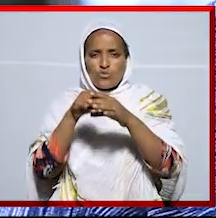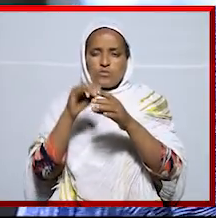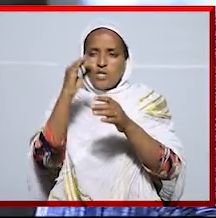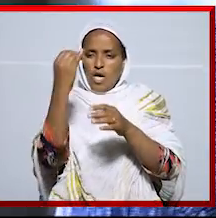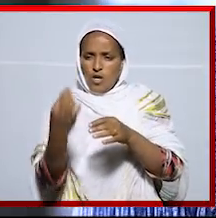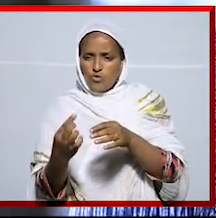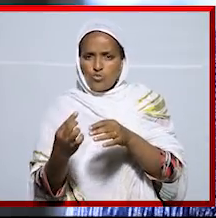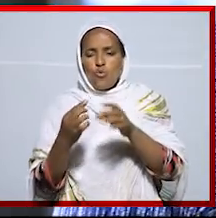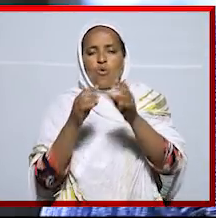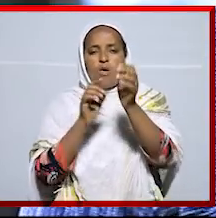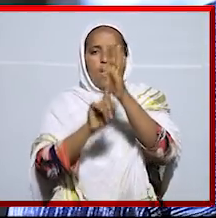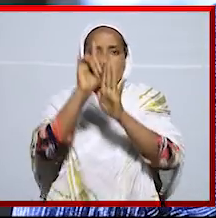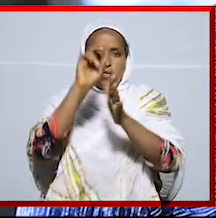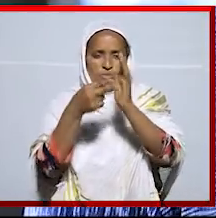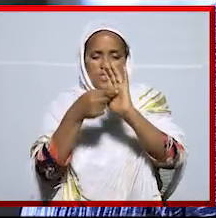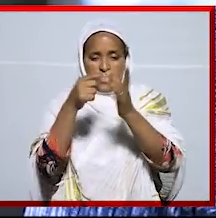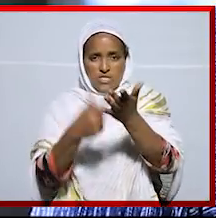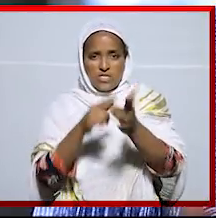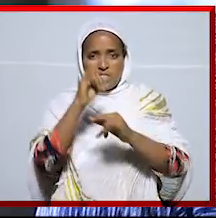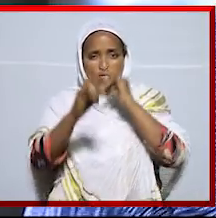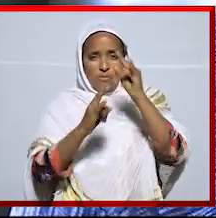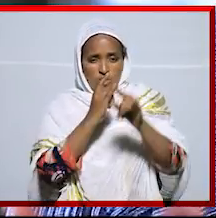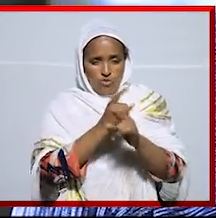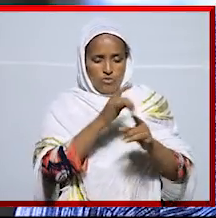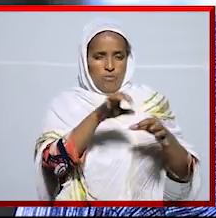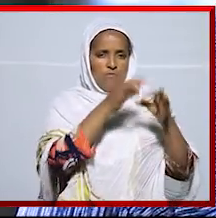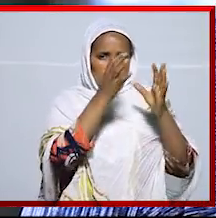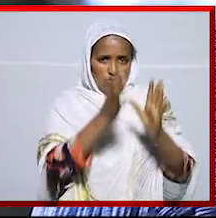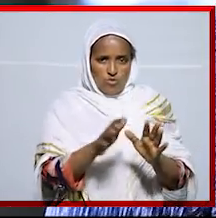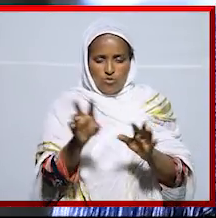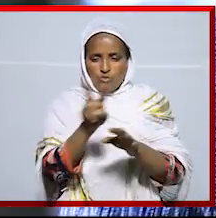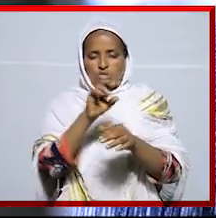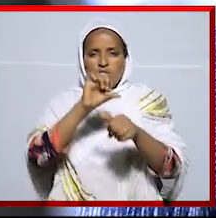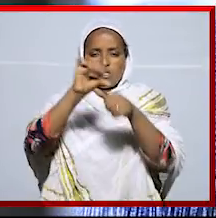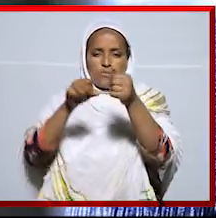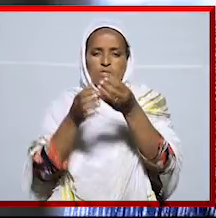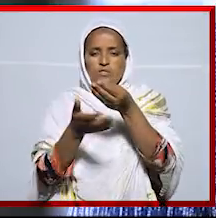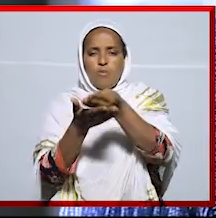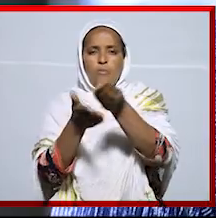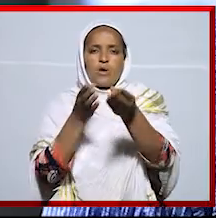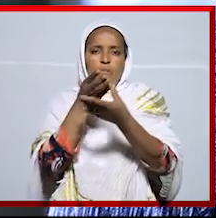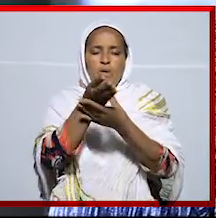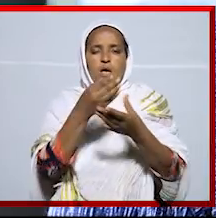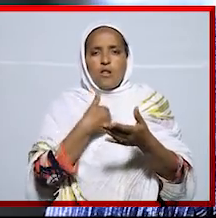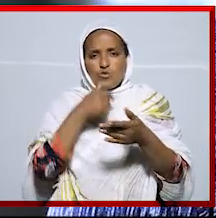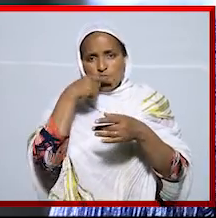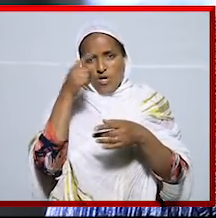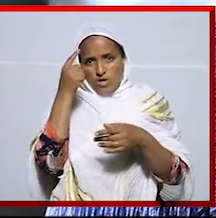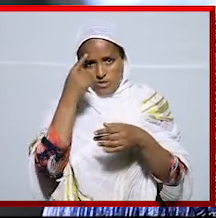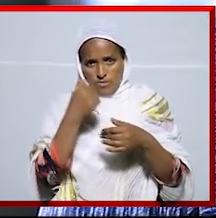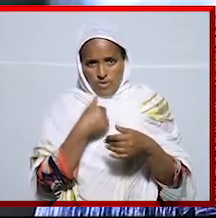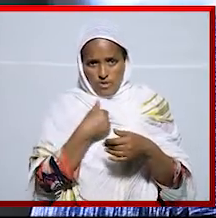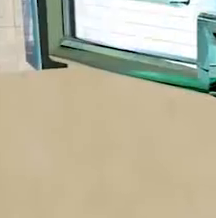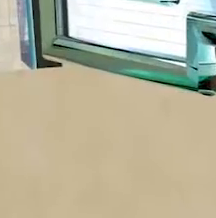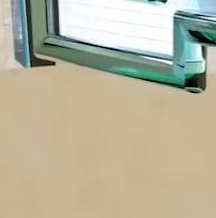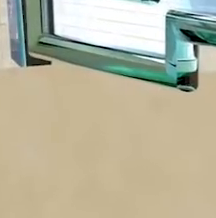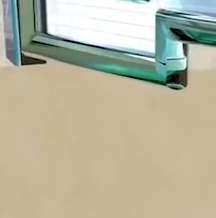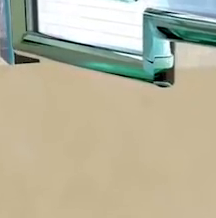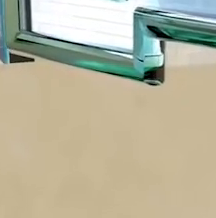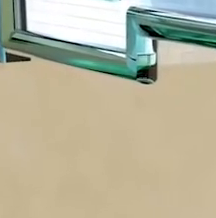ውስጥ ተቀርጾ ያደገ ነው ማለት ነው ስለዚህ ዘመናዊነትም መንፈሳዊነትም የእርስ በርስ መመጋገብ ያላቸው ነገሮች ናቸው ብዬ ነው